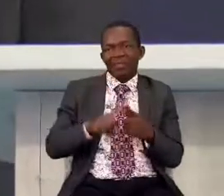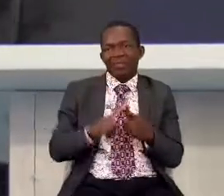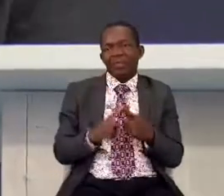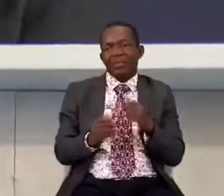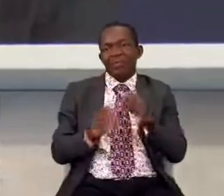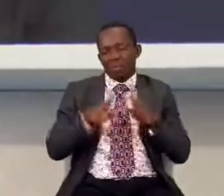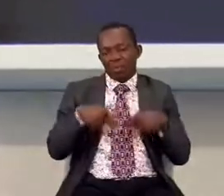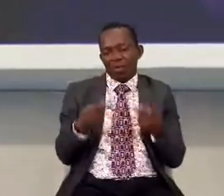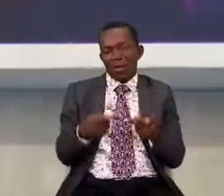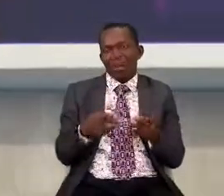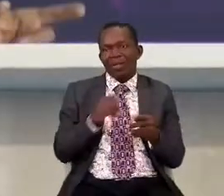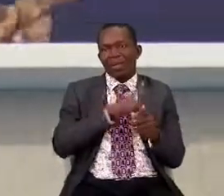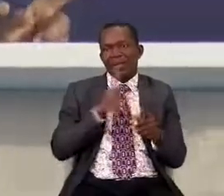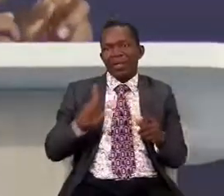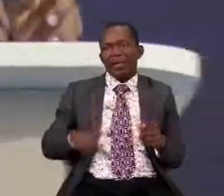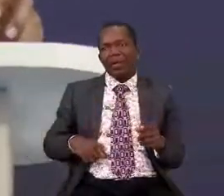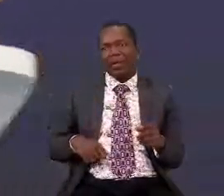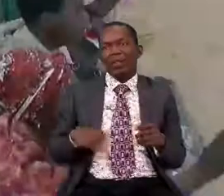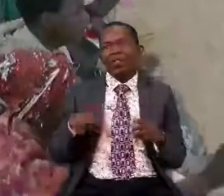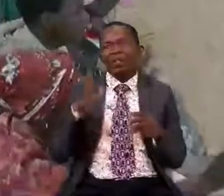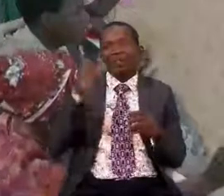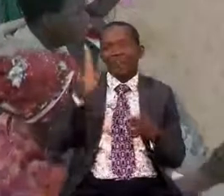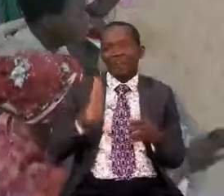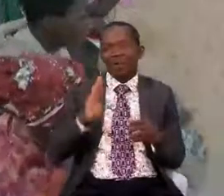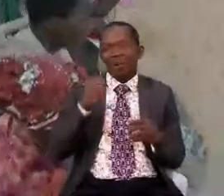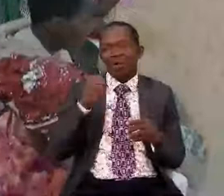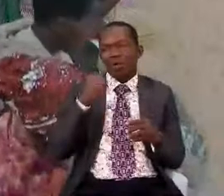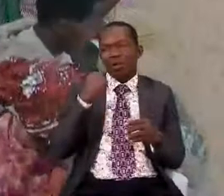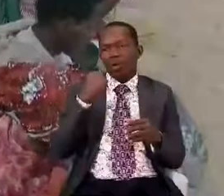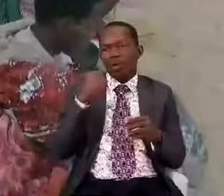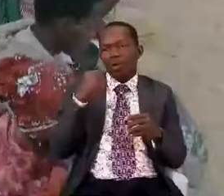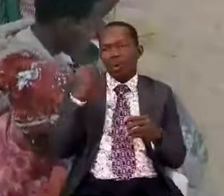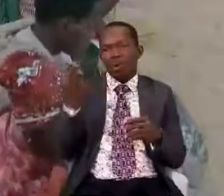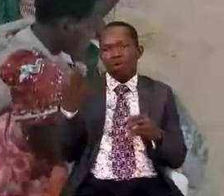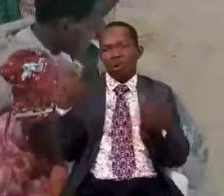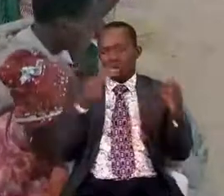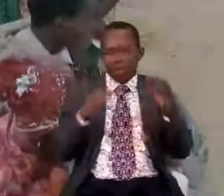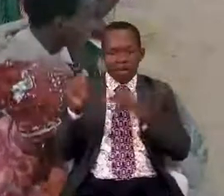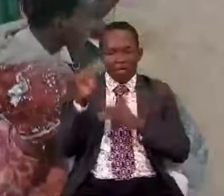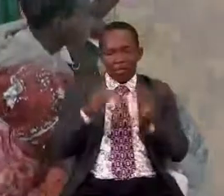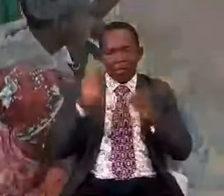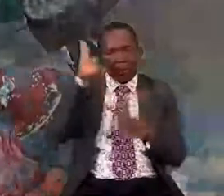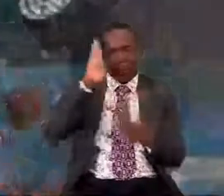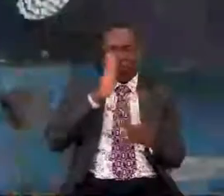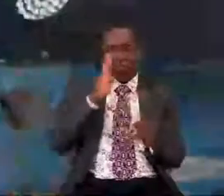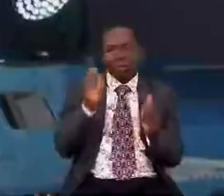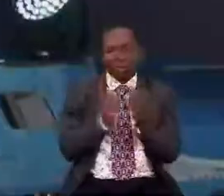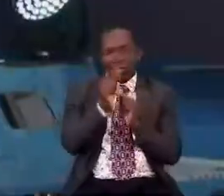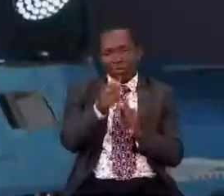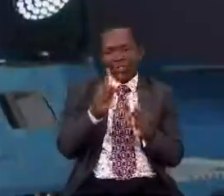là. Il sera avec toi au nom de Jésus. La présence divine du Dieu